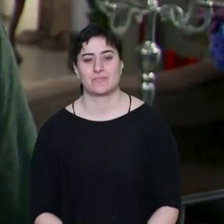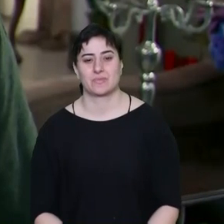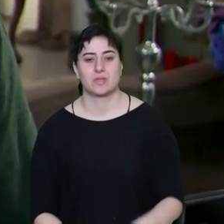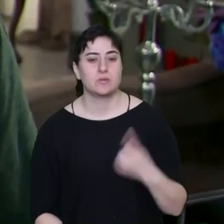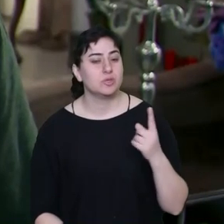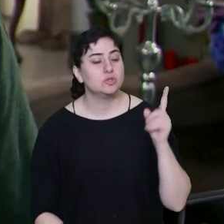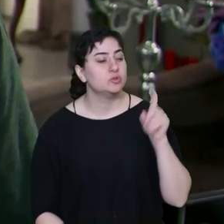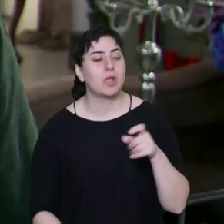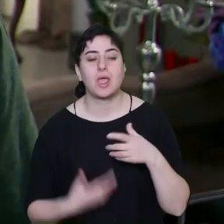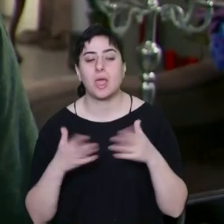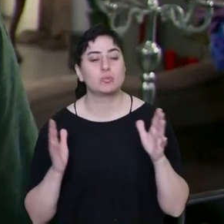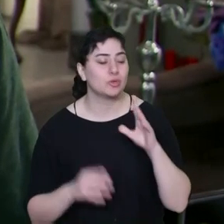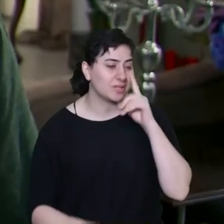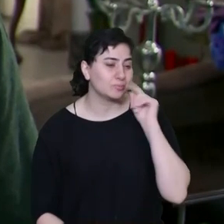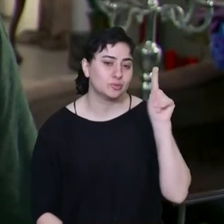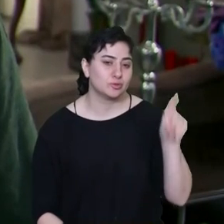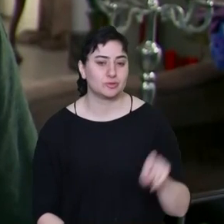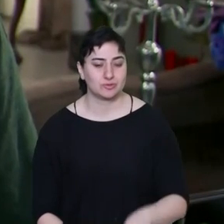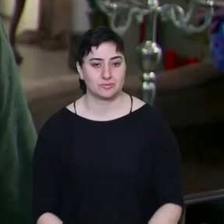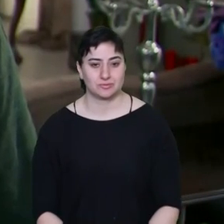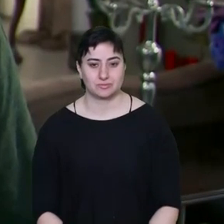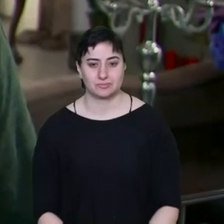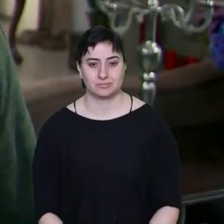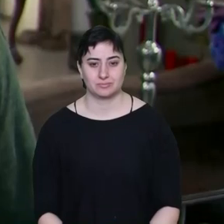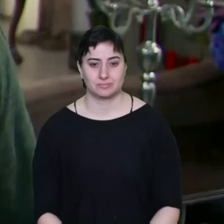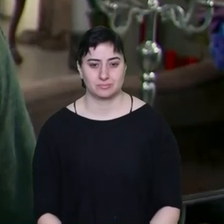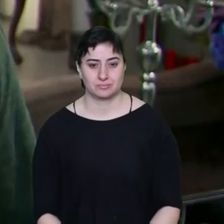bir sor bakalım ona en büyük kimmiş. He?